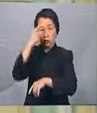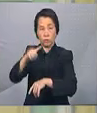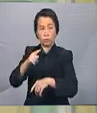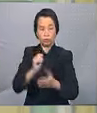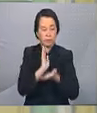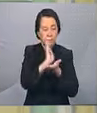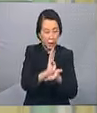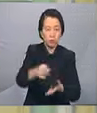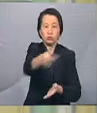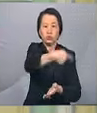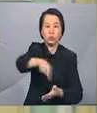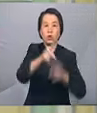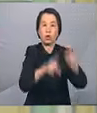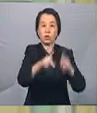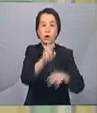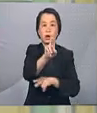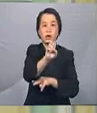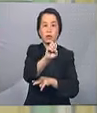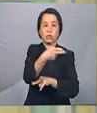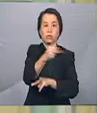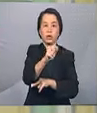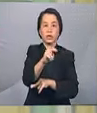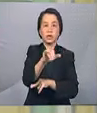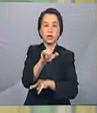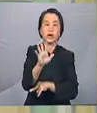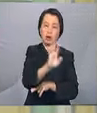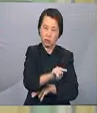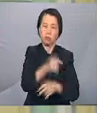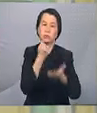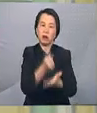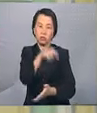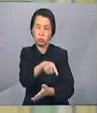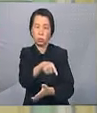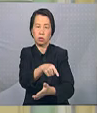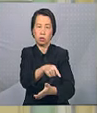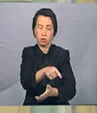untuk membantu mereka dan menyelesaikan isu yang dihadapi oleh mereka.